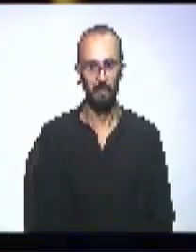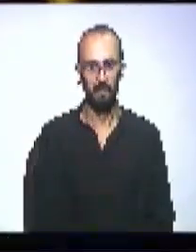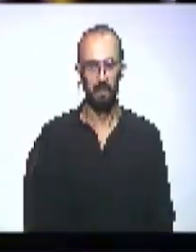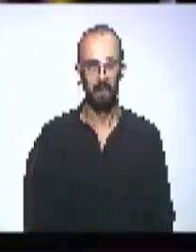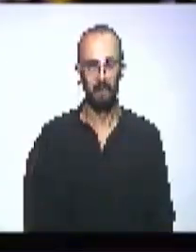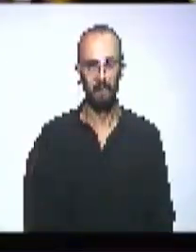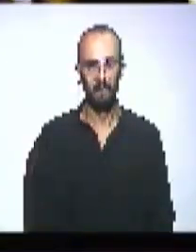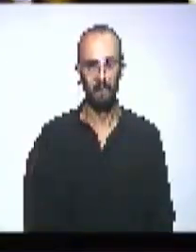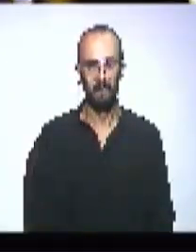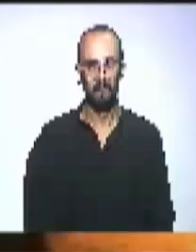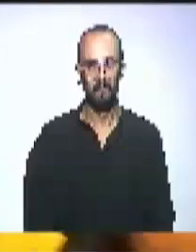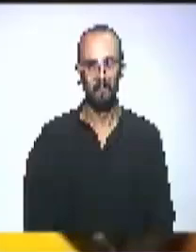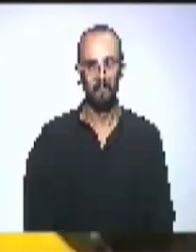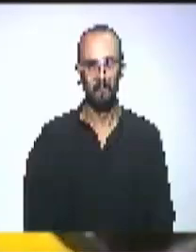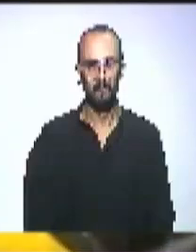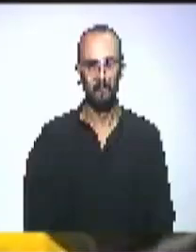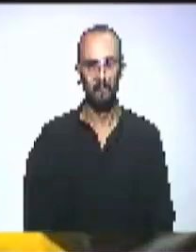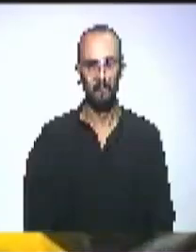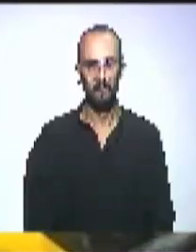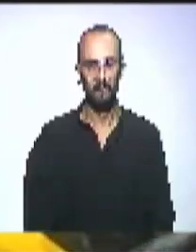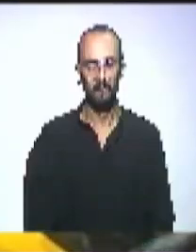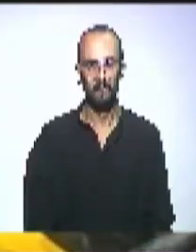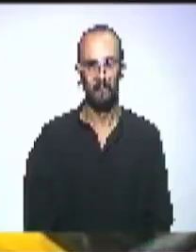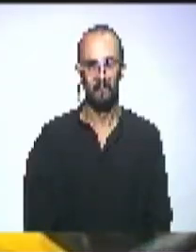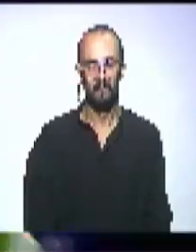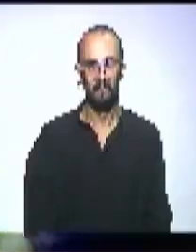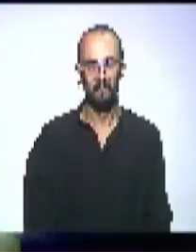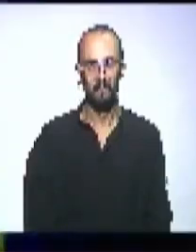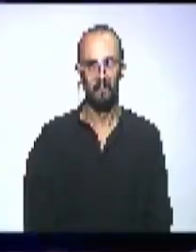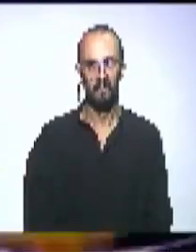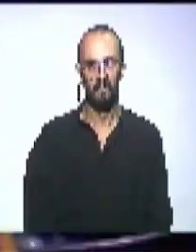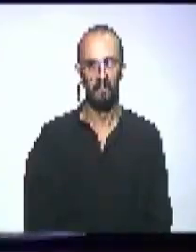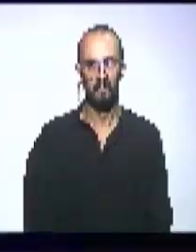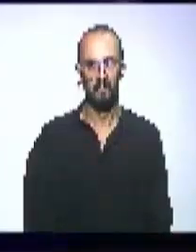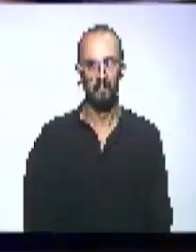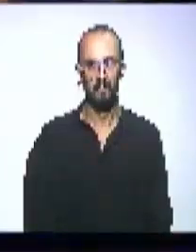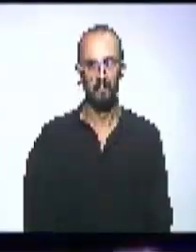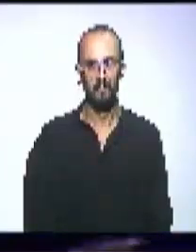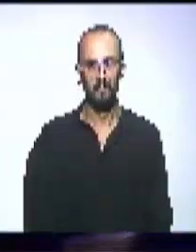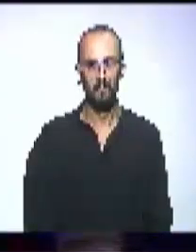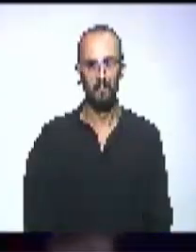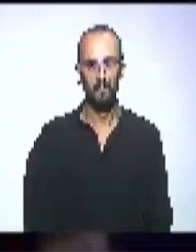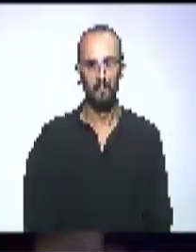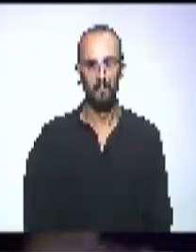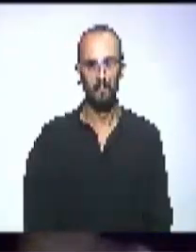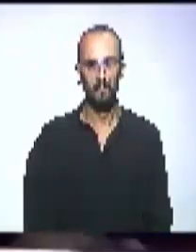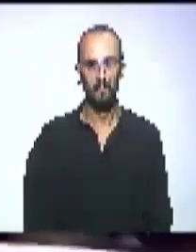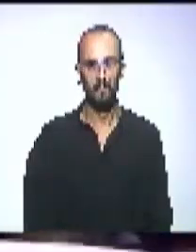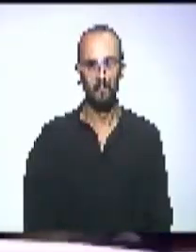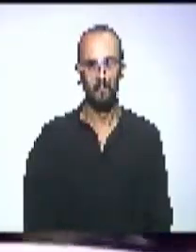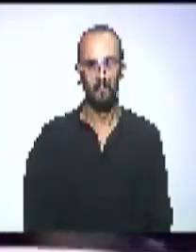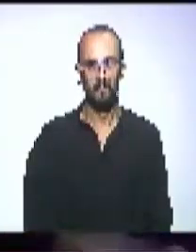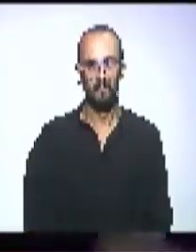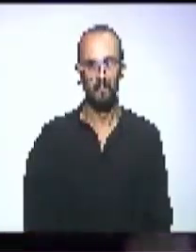واحد همبرجر بالبيض. حلو قوي. حلو كده. ناخد معانا شويه صوص كمان.